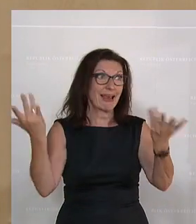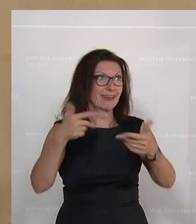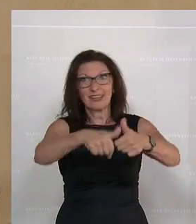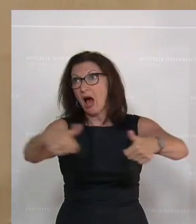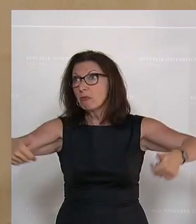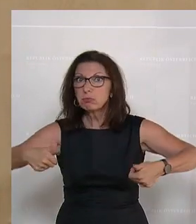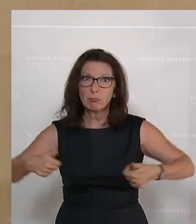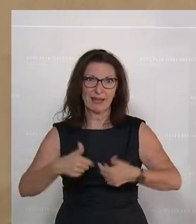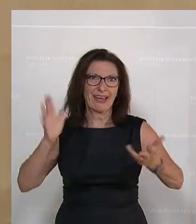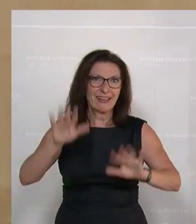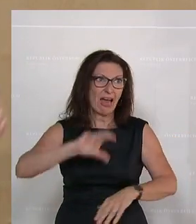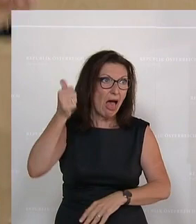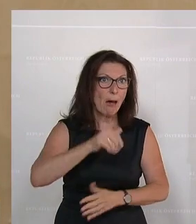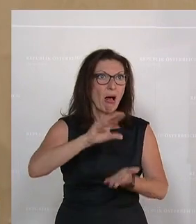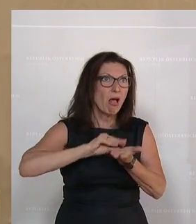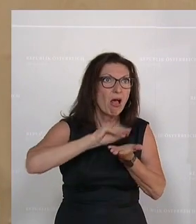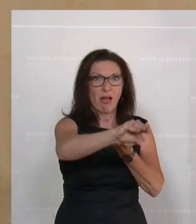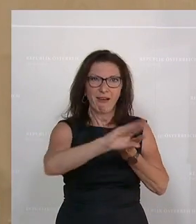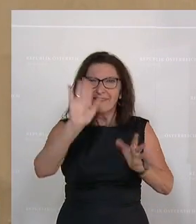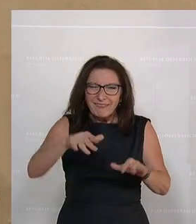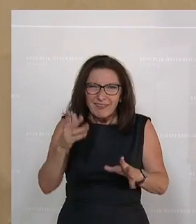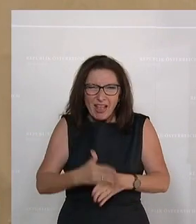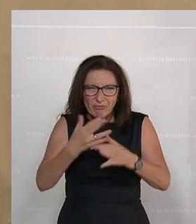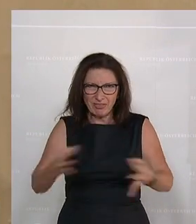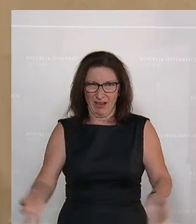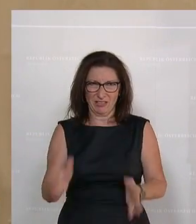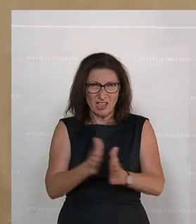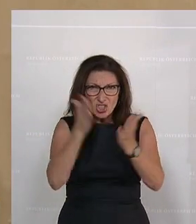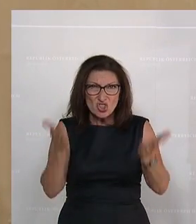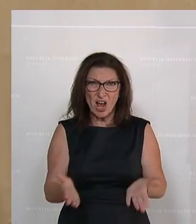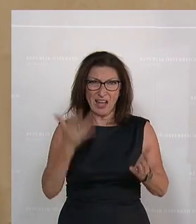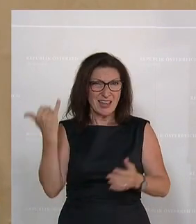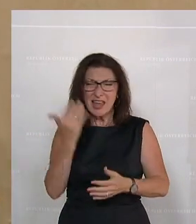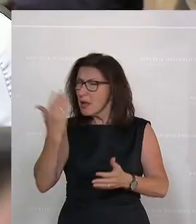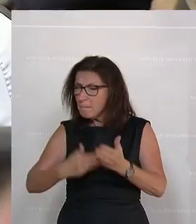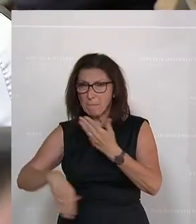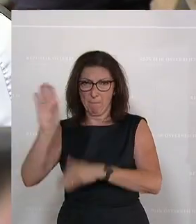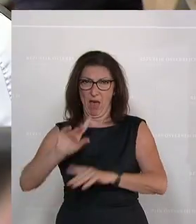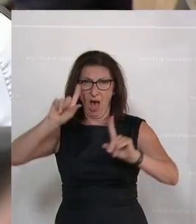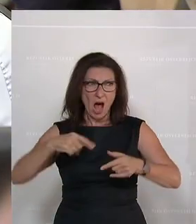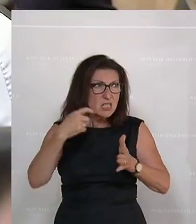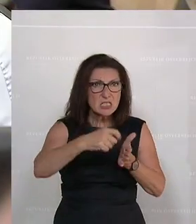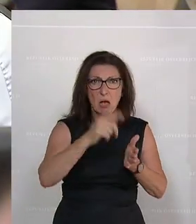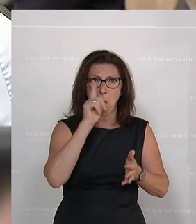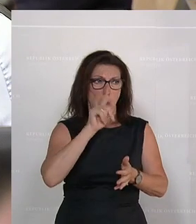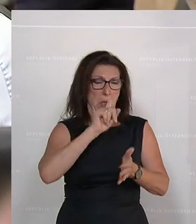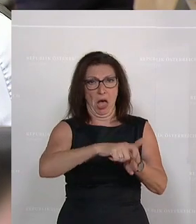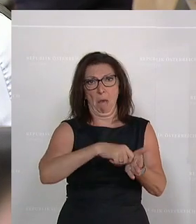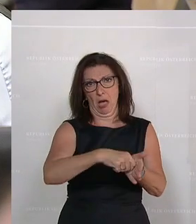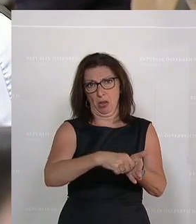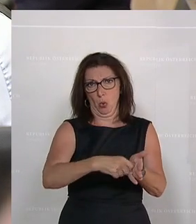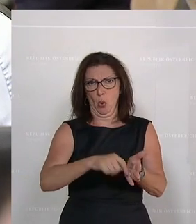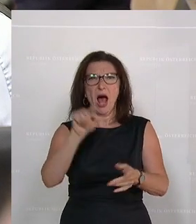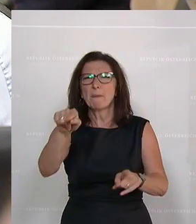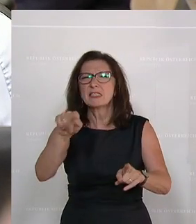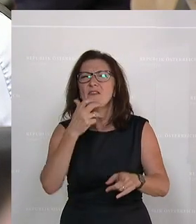maßnahmen und einmalzahlungen dieser schaden wird immer viel viel größer sein als das was sie hier zu reparieren versuchen und das geht mir hier